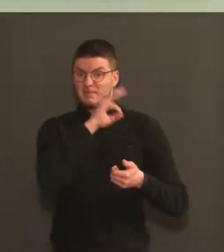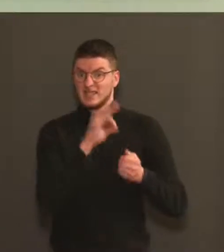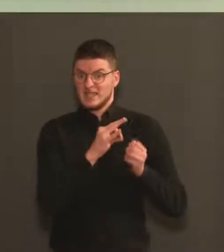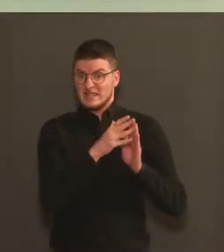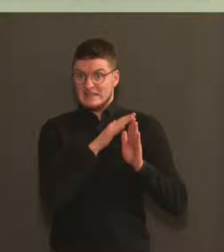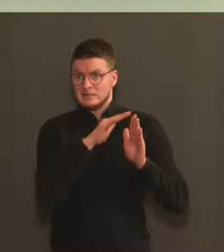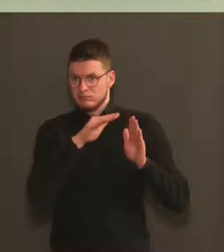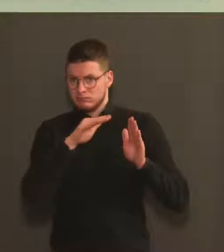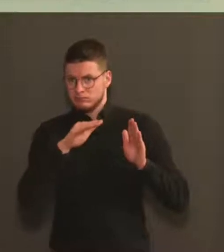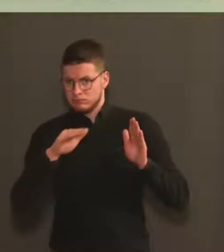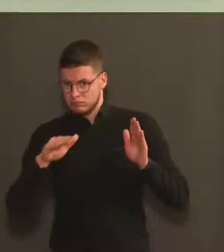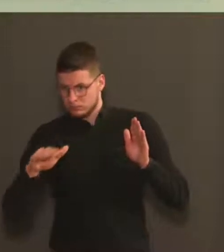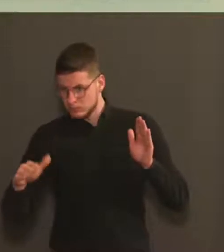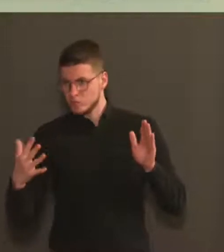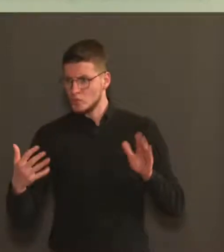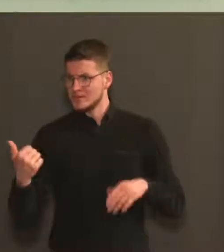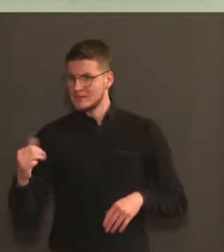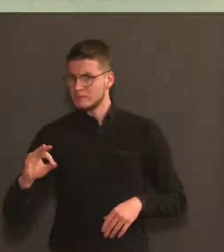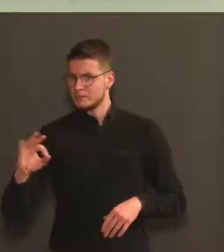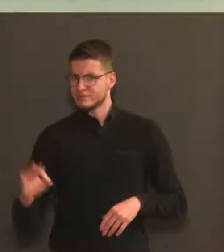bedroeg.